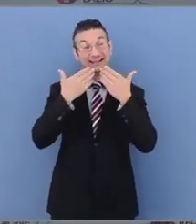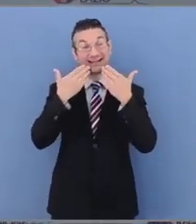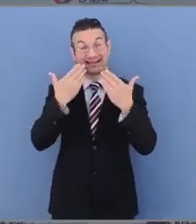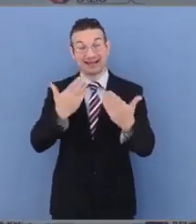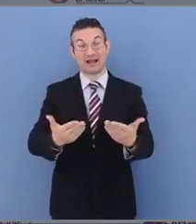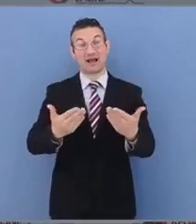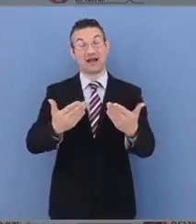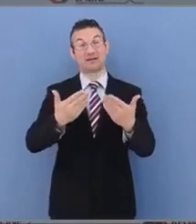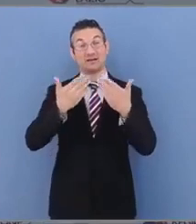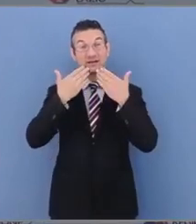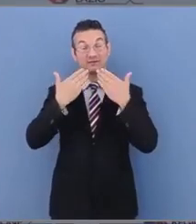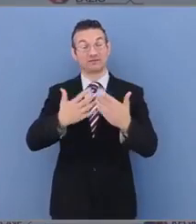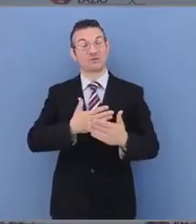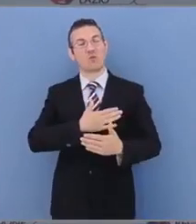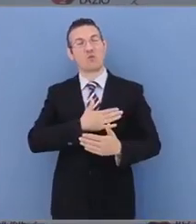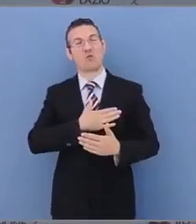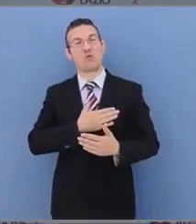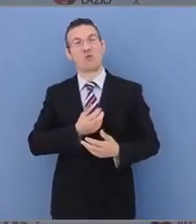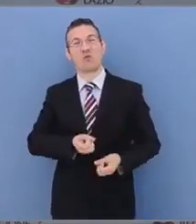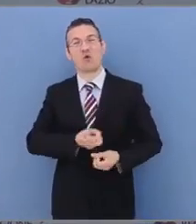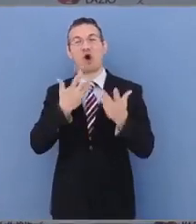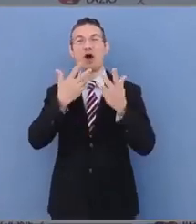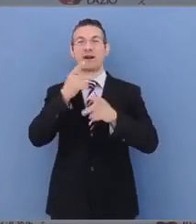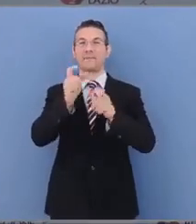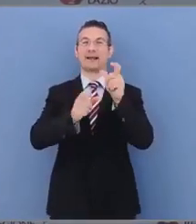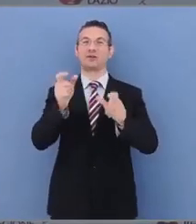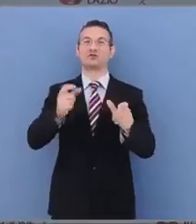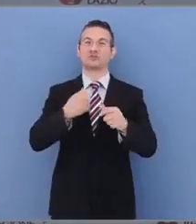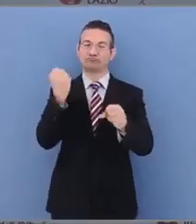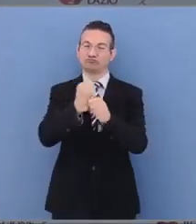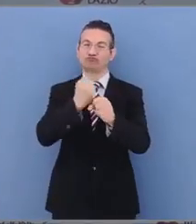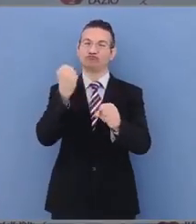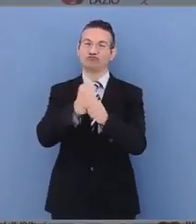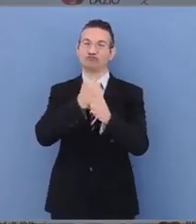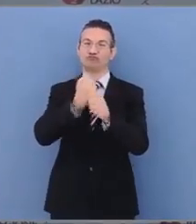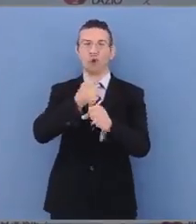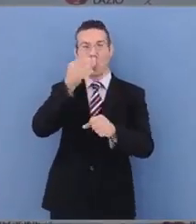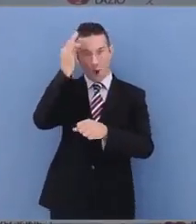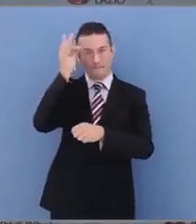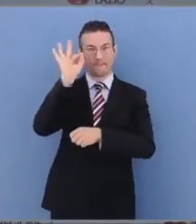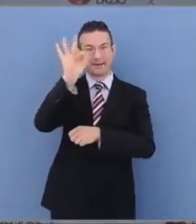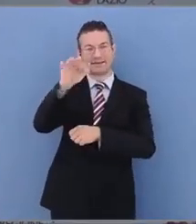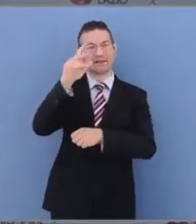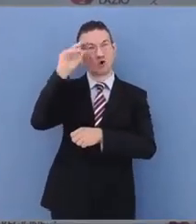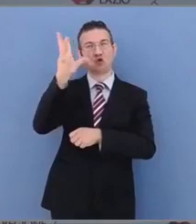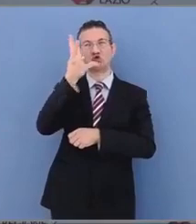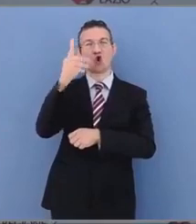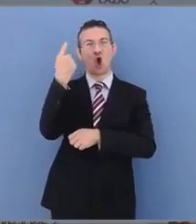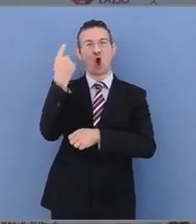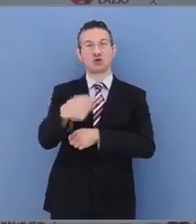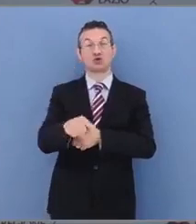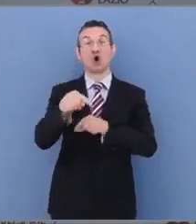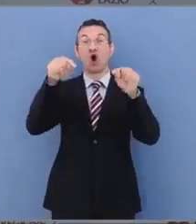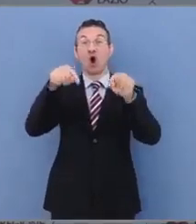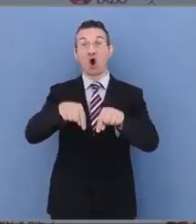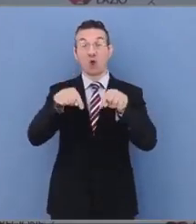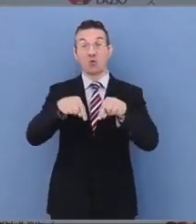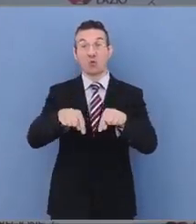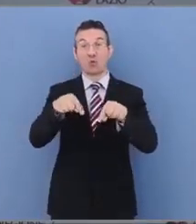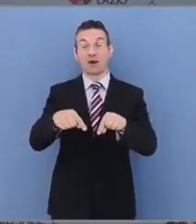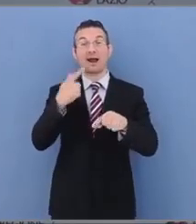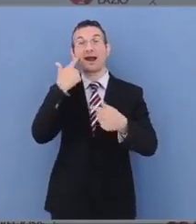veramente di cuore le tante persone che stanno lavorando a questo sogno, perché oggi portare qui, pensare di dare libertà a